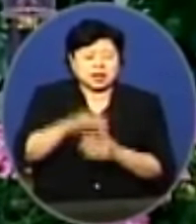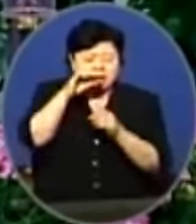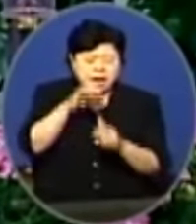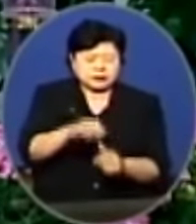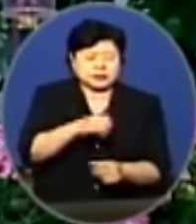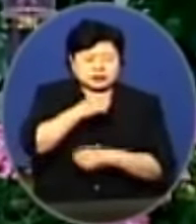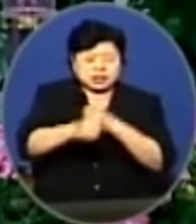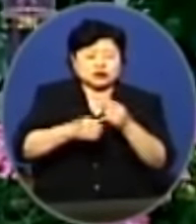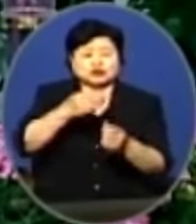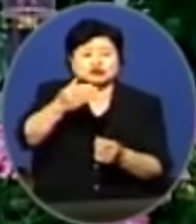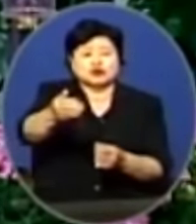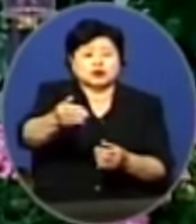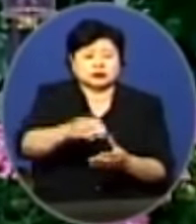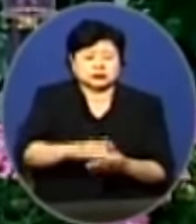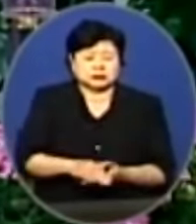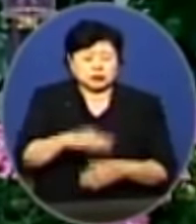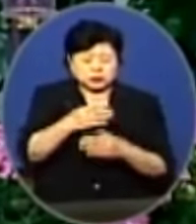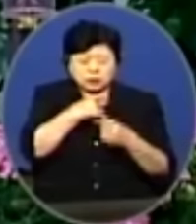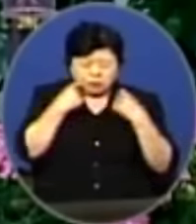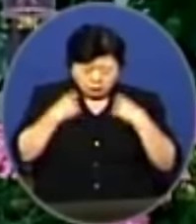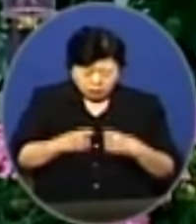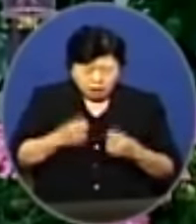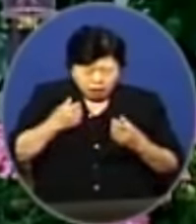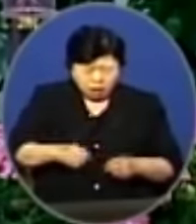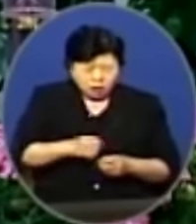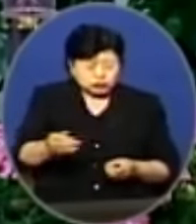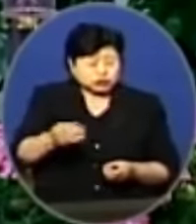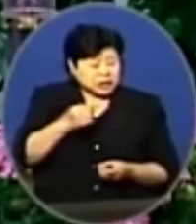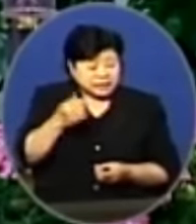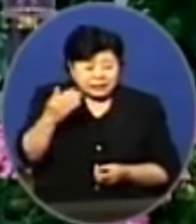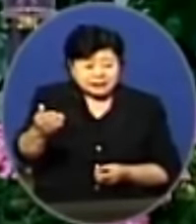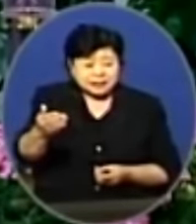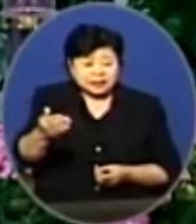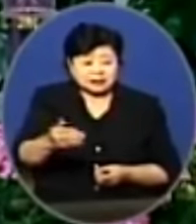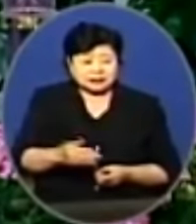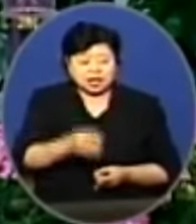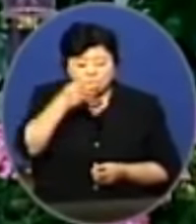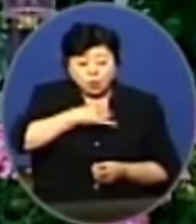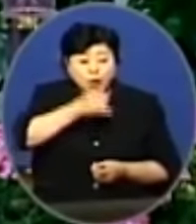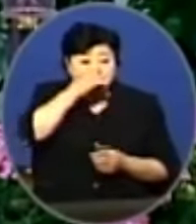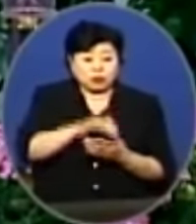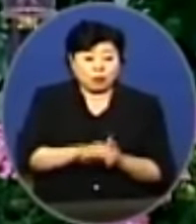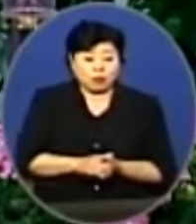압제당하는 자를 자유케 하며 모든 멍에를 끊는 것이 아니겠느냐. 효과가 있습니다.